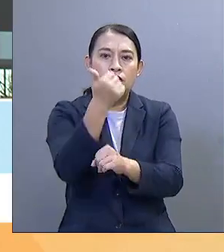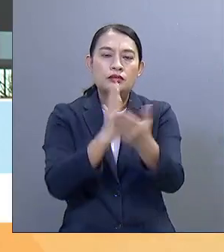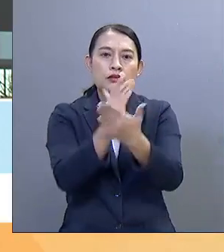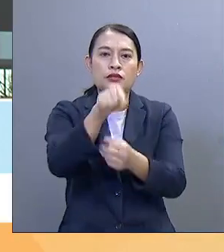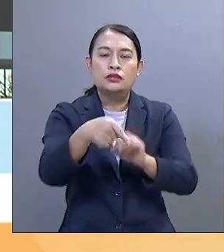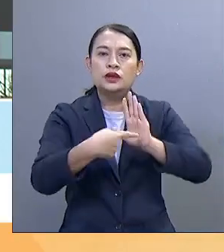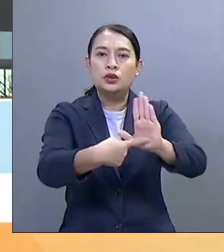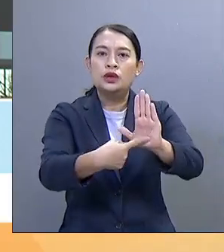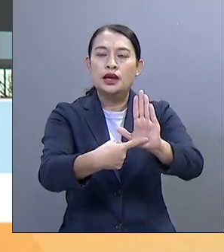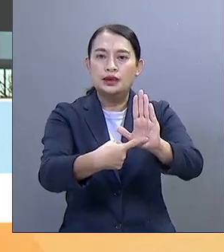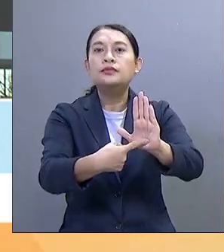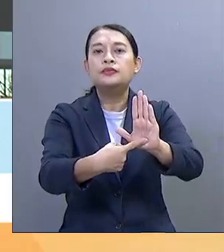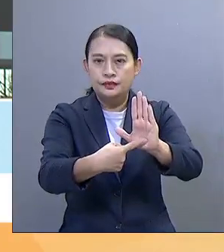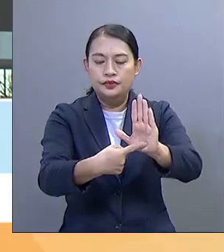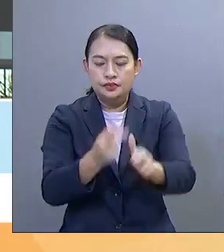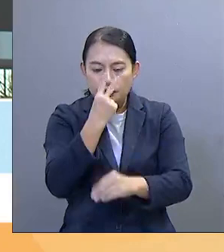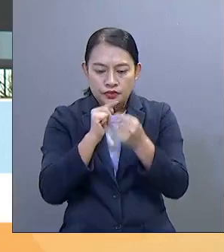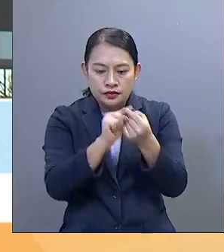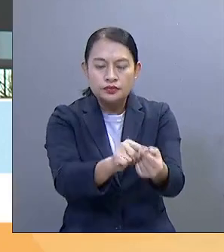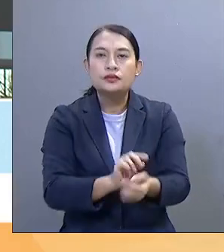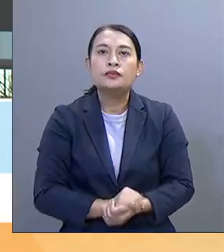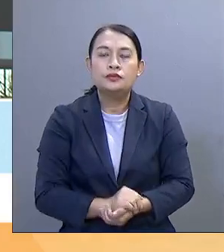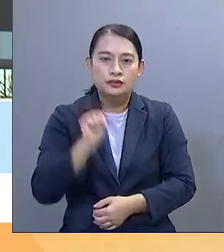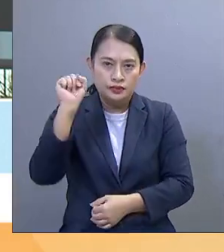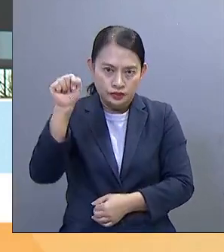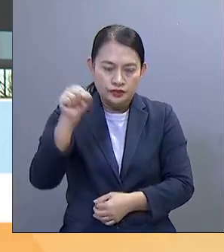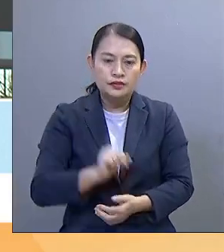โเดลเลยนะคะถ LIVEทมัดดีเดเราจะตามกันเรื่องการแก้ไปัหท Gre